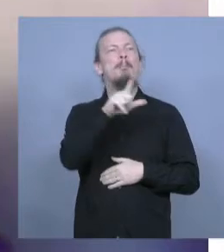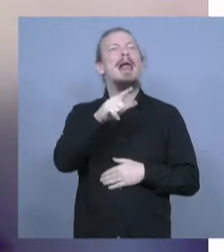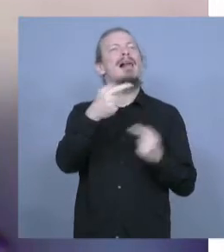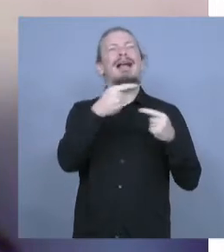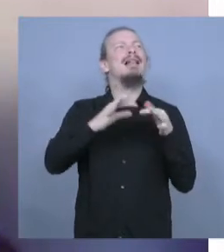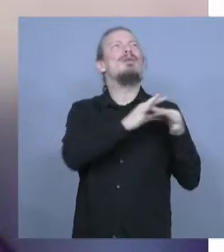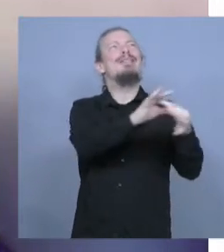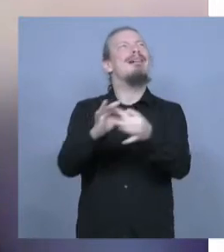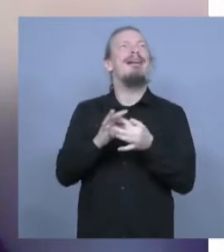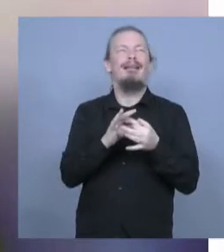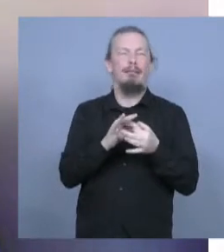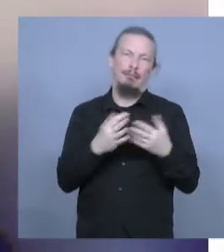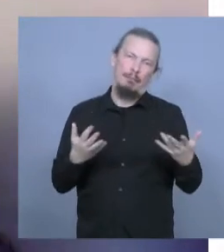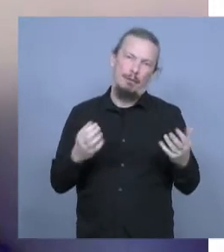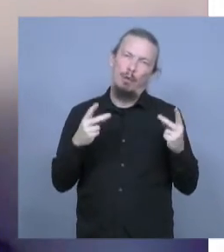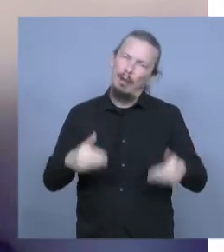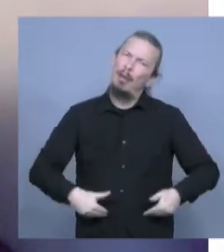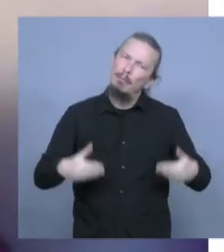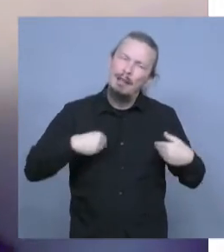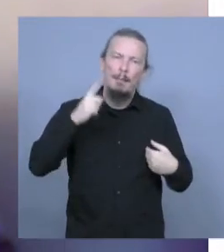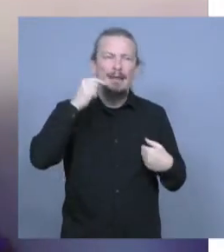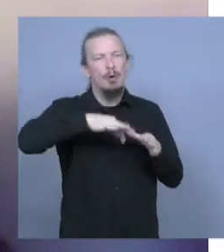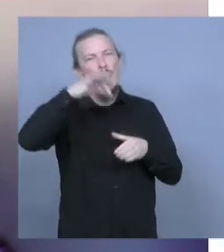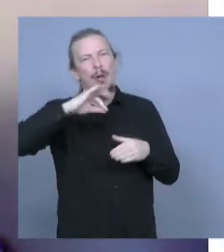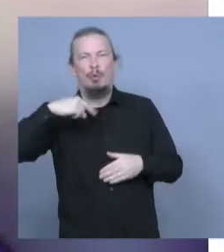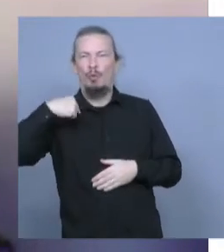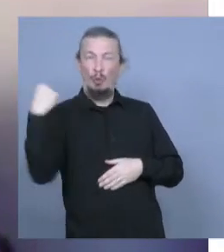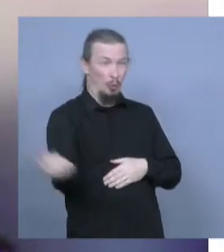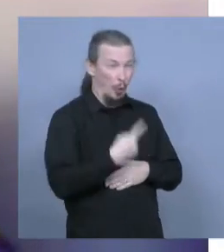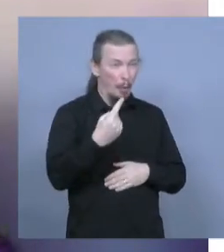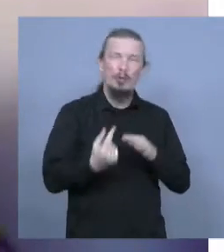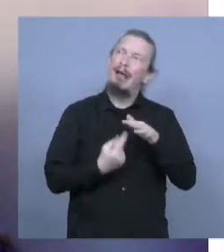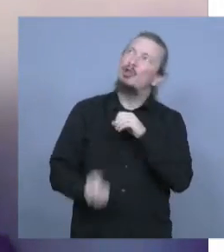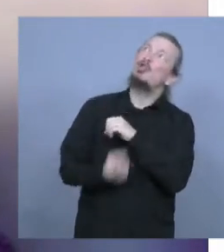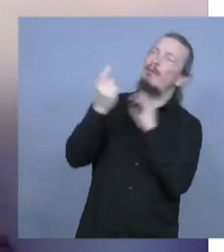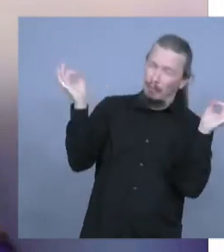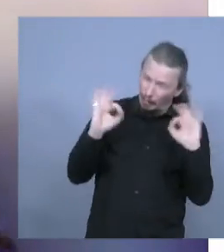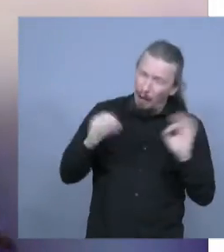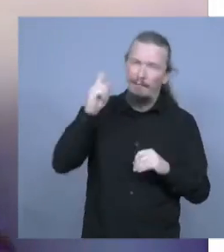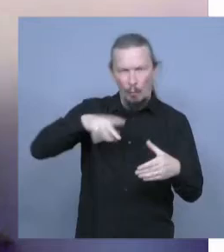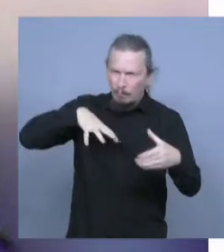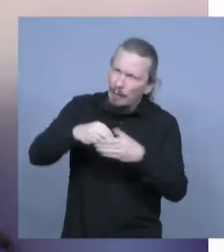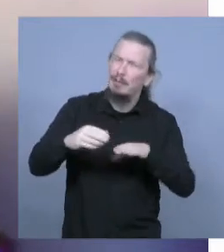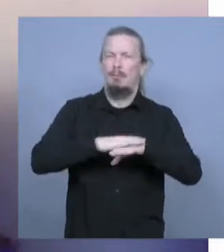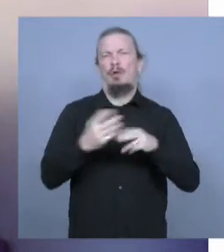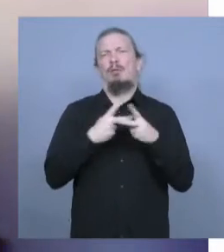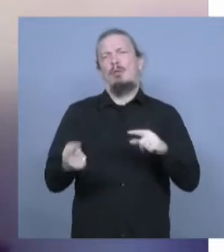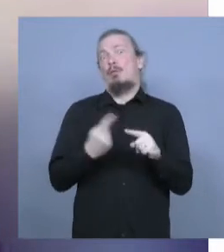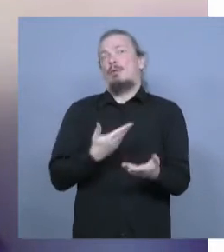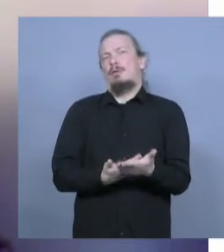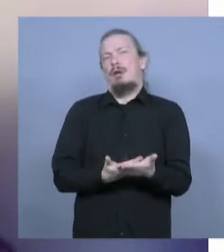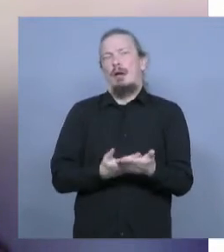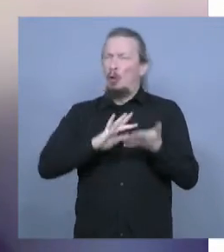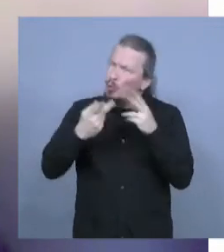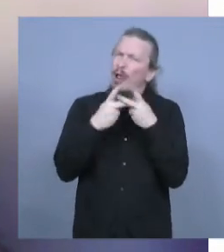solidaire, mesdames et messieurs les élus, tout le monde, sans exception, doit participer à cette politique publique primordiale. Toutes